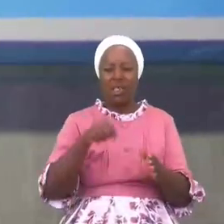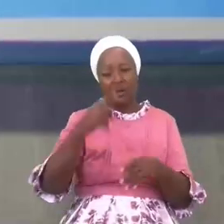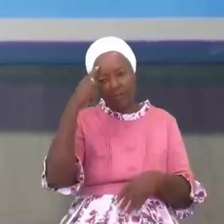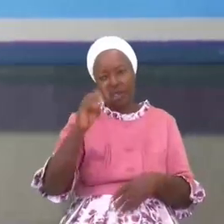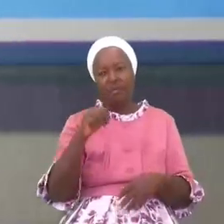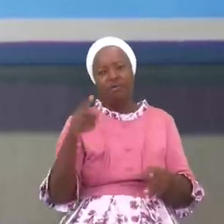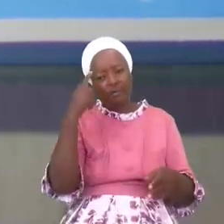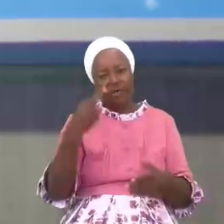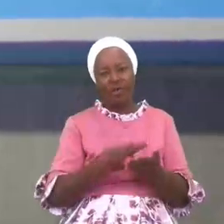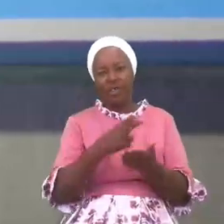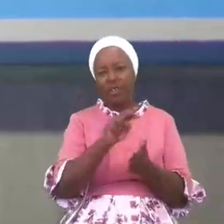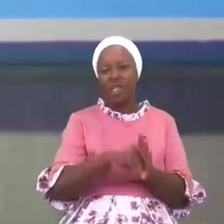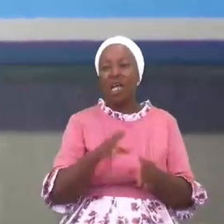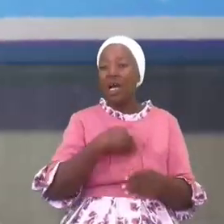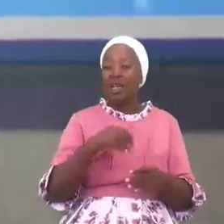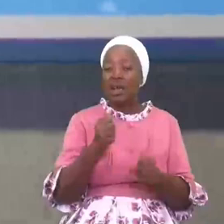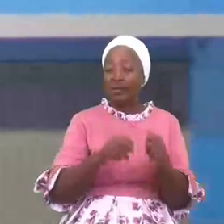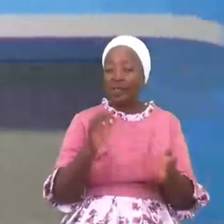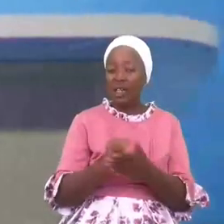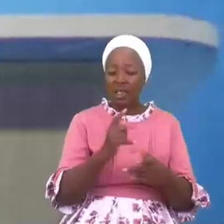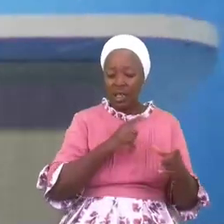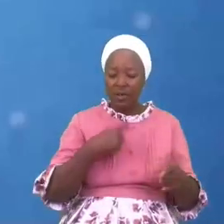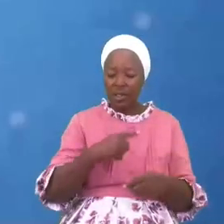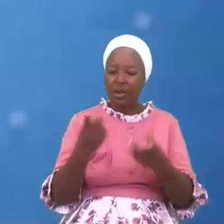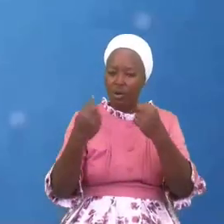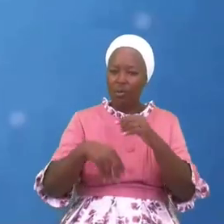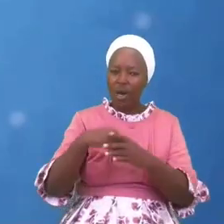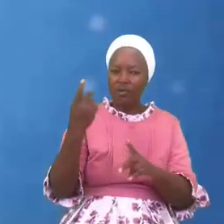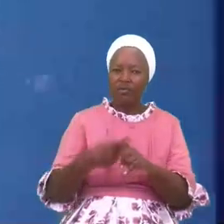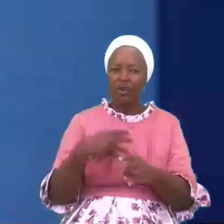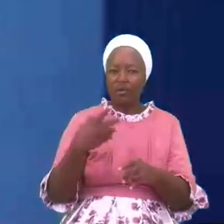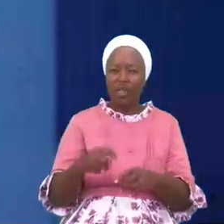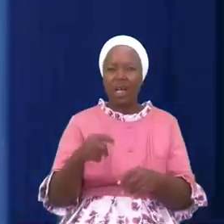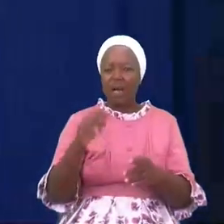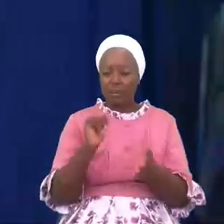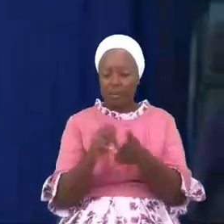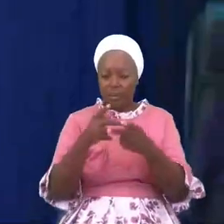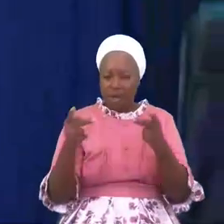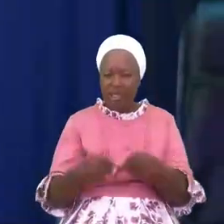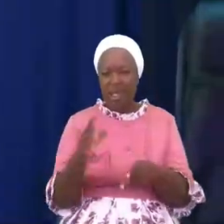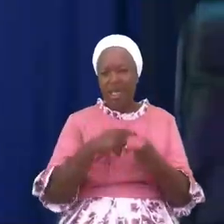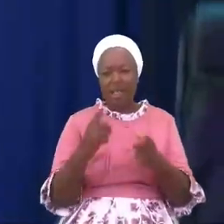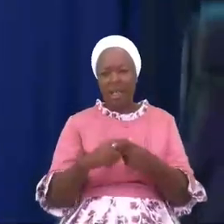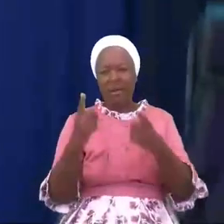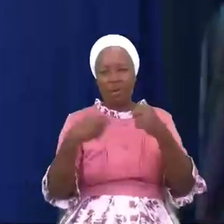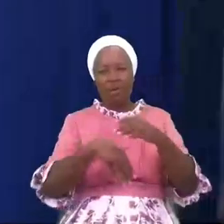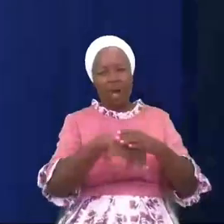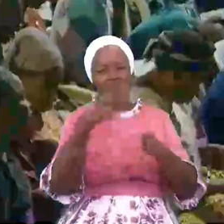justice. Tout ce que Dieu a dit sort. De Ur, de Chaldéen sort.